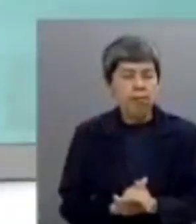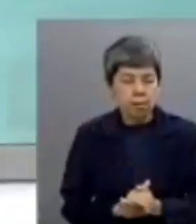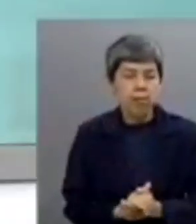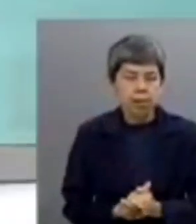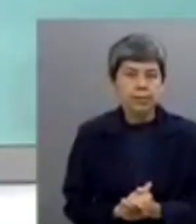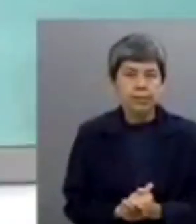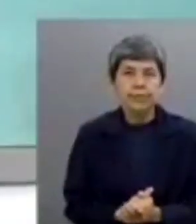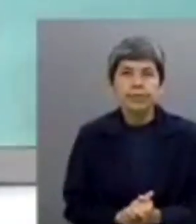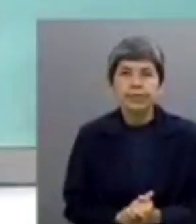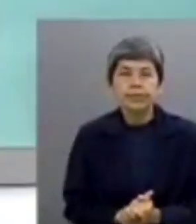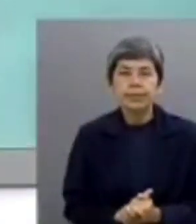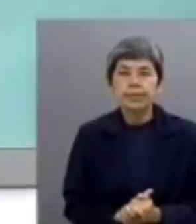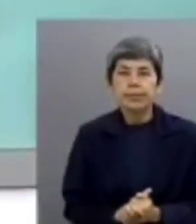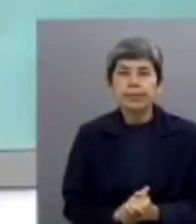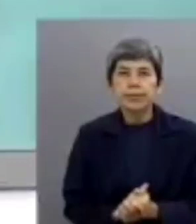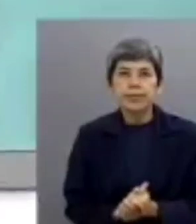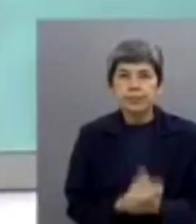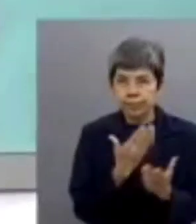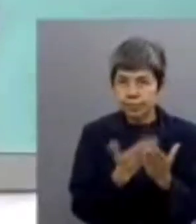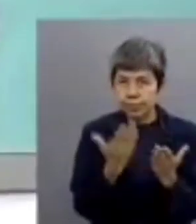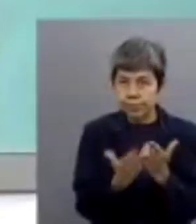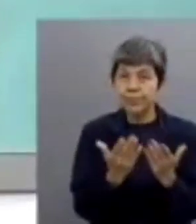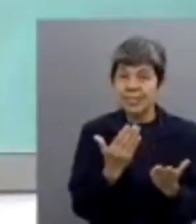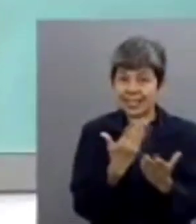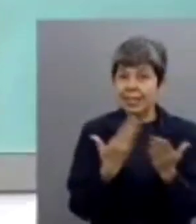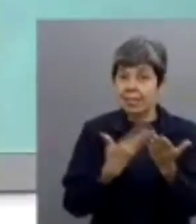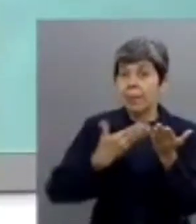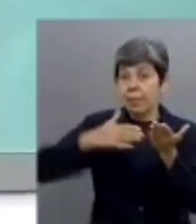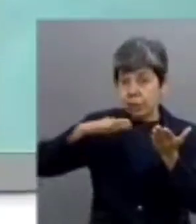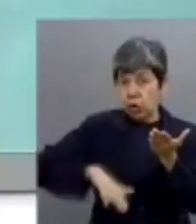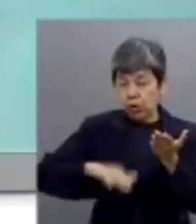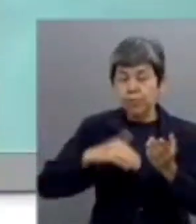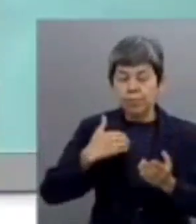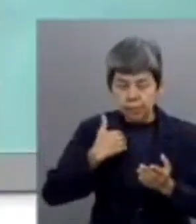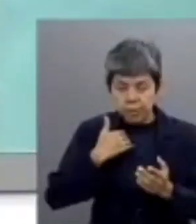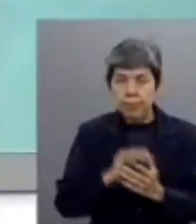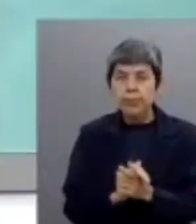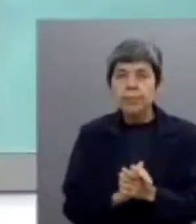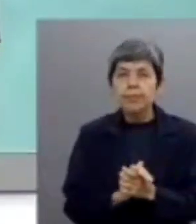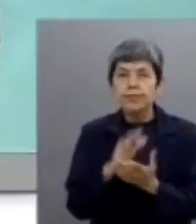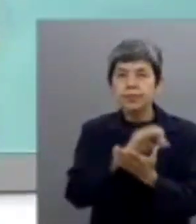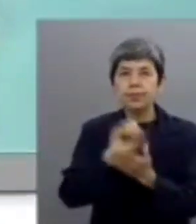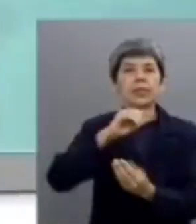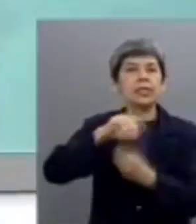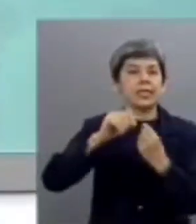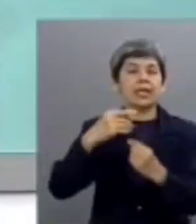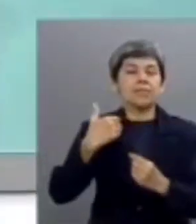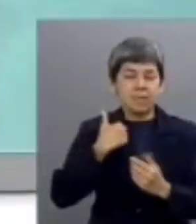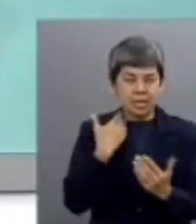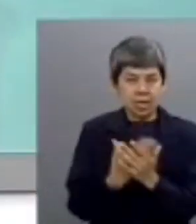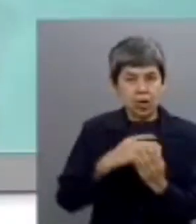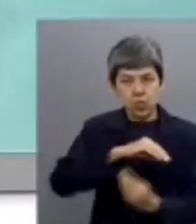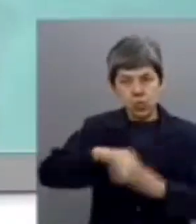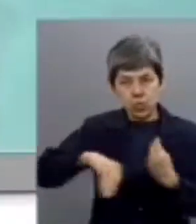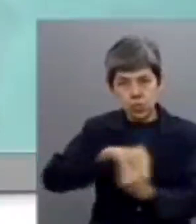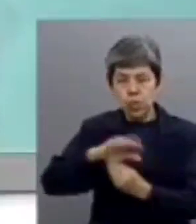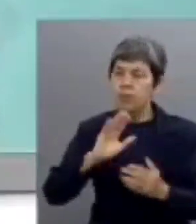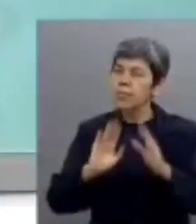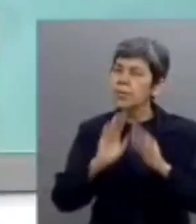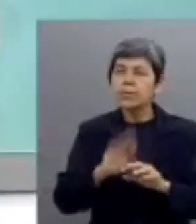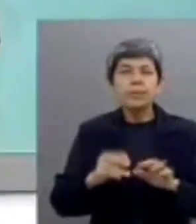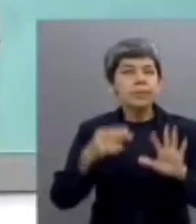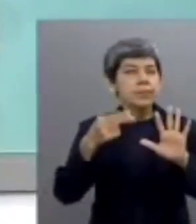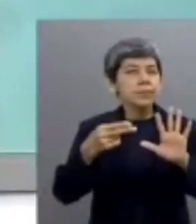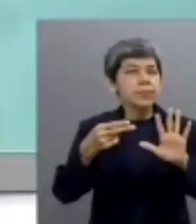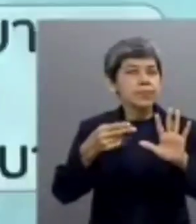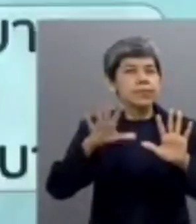ขึ้นภาพข่าวจากThai PBSและขอขอบคุณเนื้อหาข่าวจากกรุงเทพธุรกิจออนไลน์นะครับและนี่ก็เป็นมาตรการชอบดี